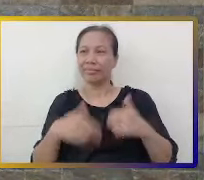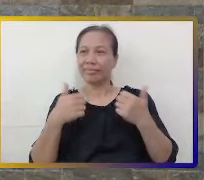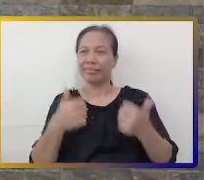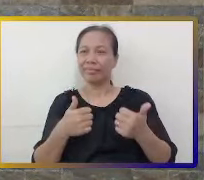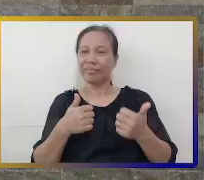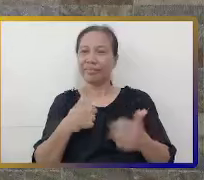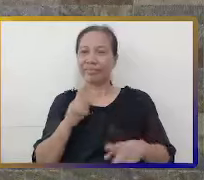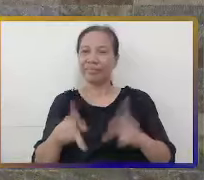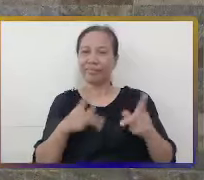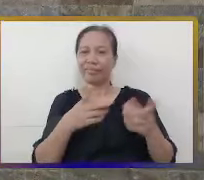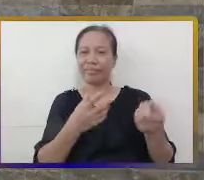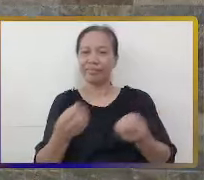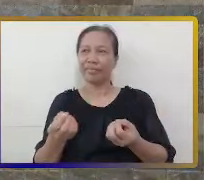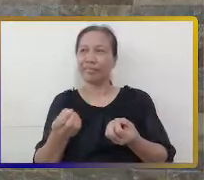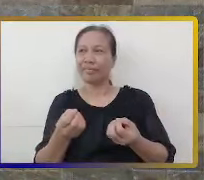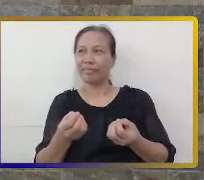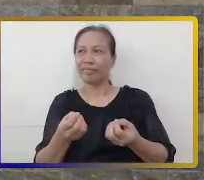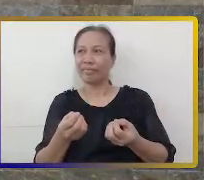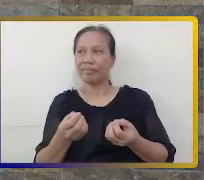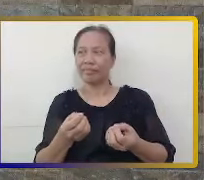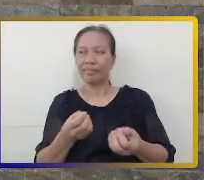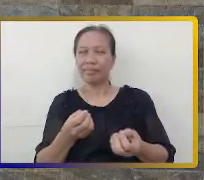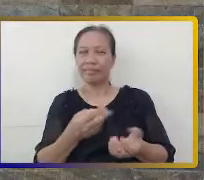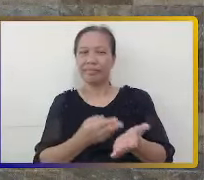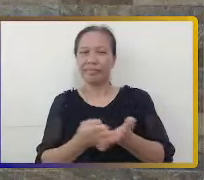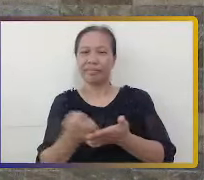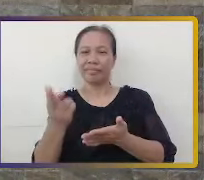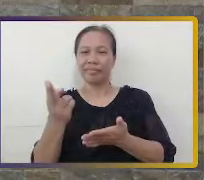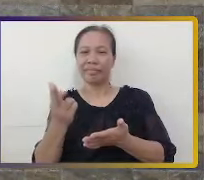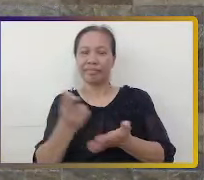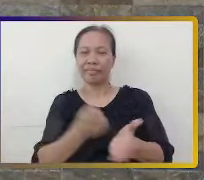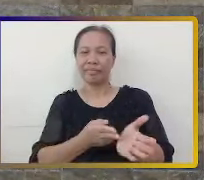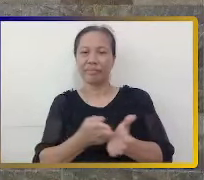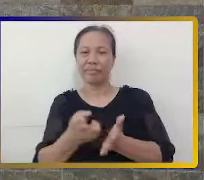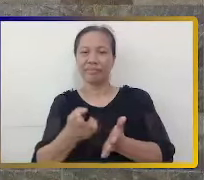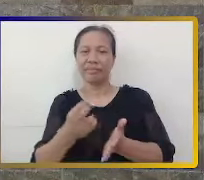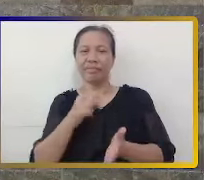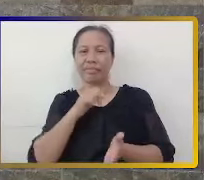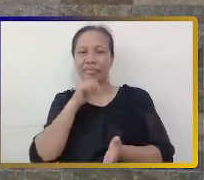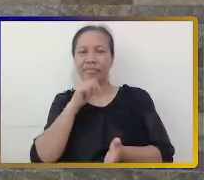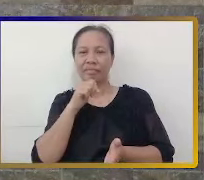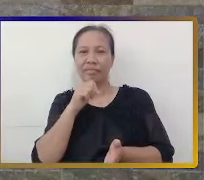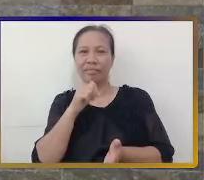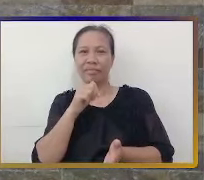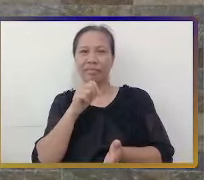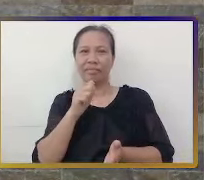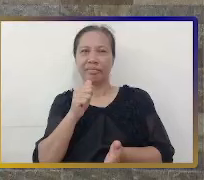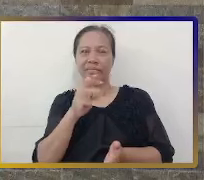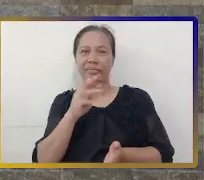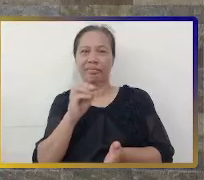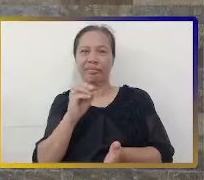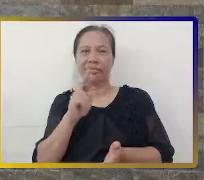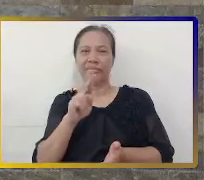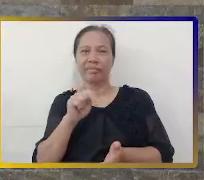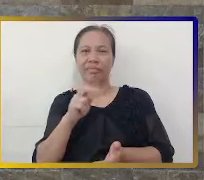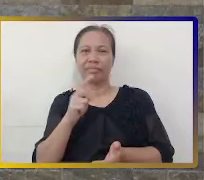ninyo sa sa Honest It's not about the amount It's about the